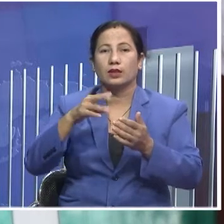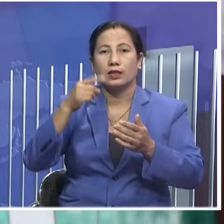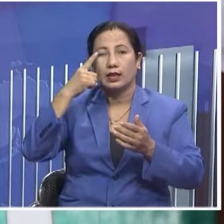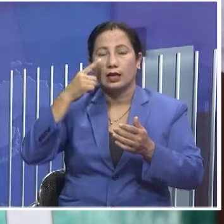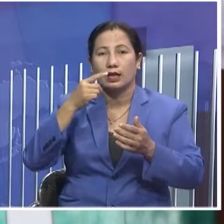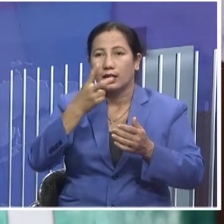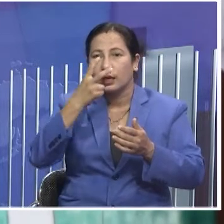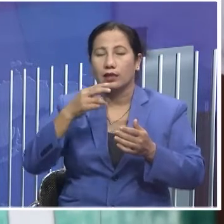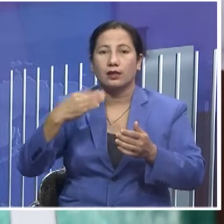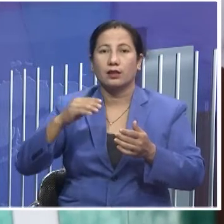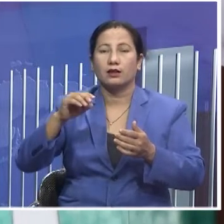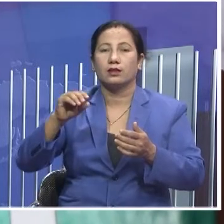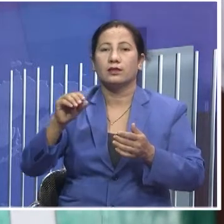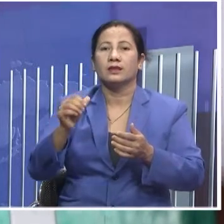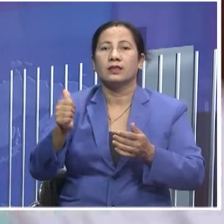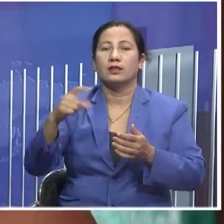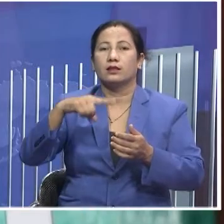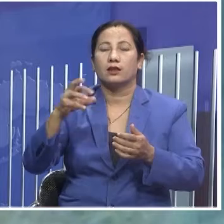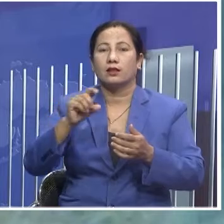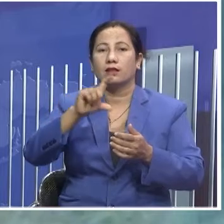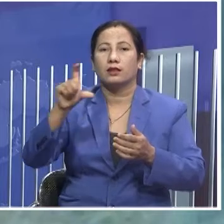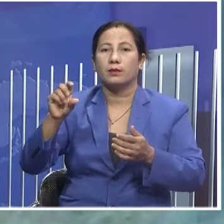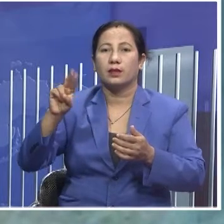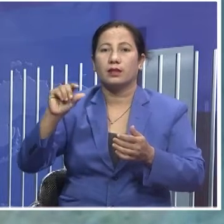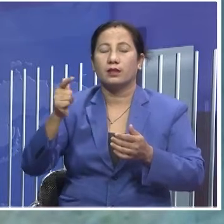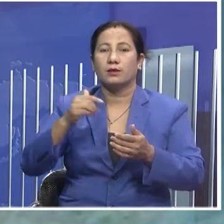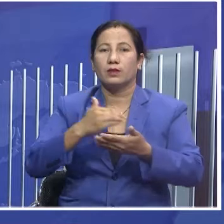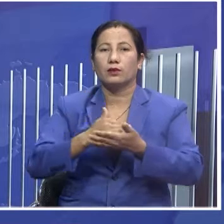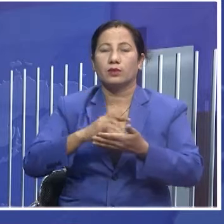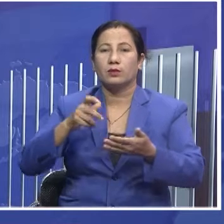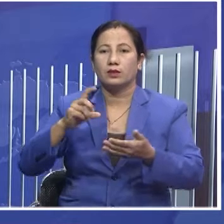गुम्दछ। अनिल खत्री, नेपाल टेलिभिजन, लुम्बिनी प्रदेश, गुल्मी।